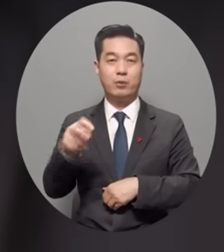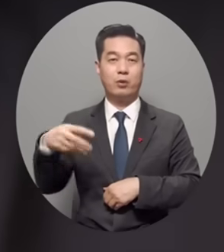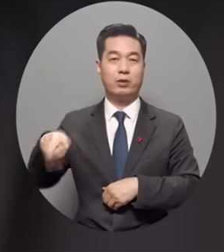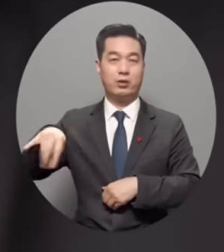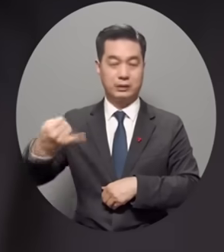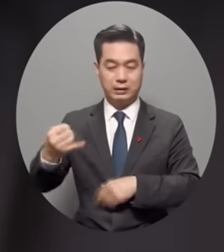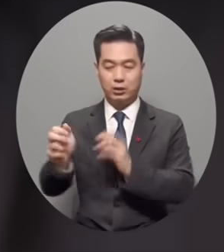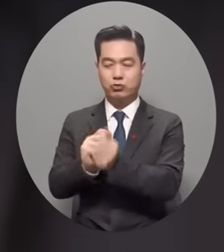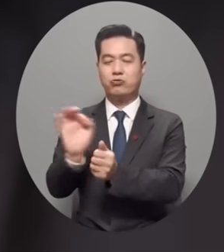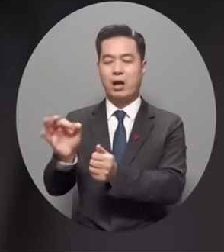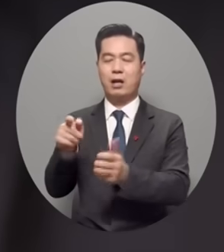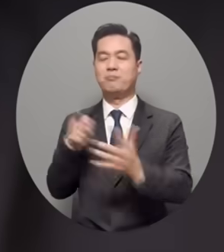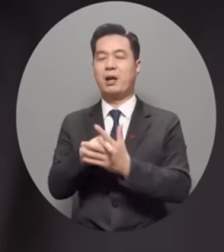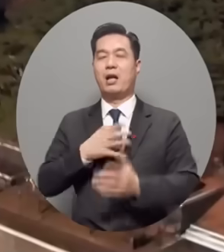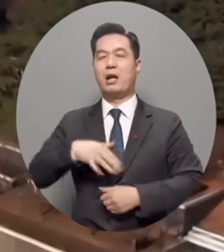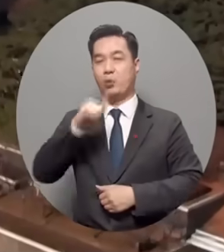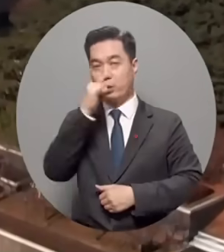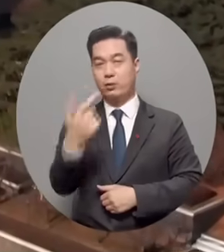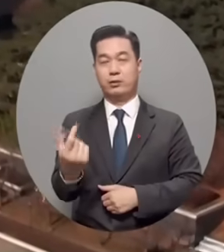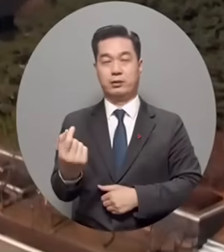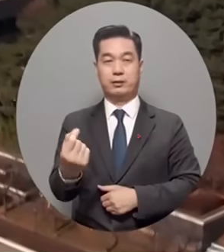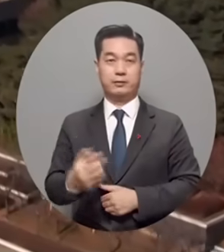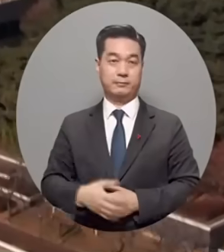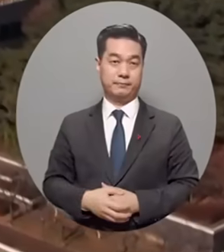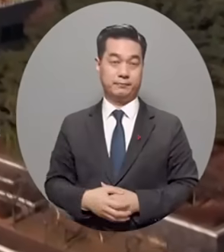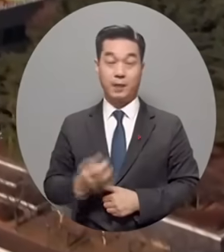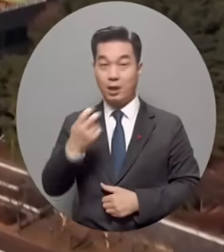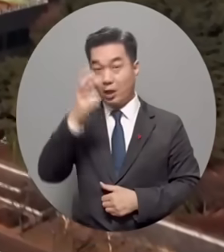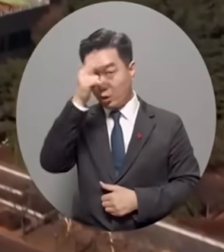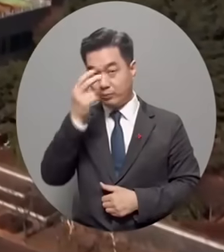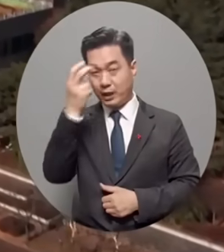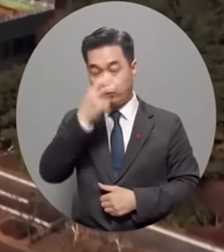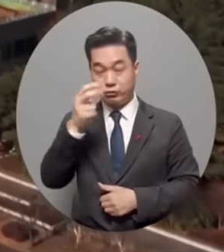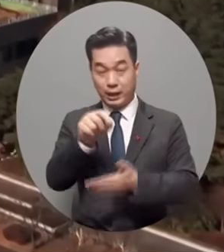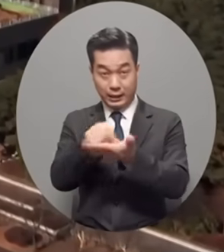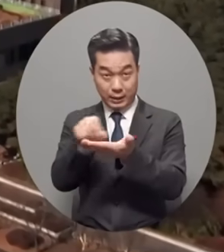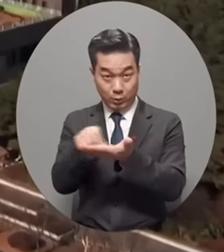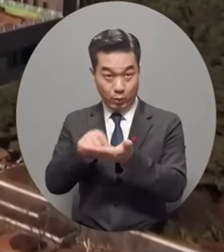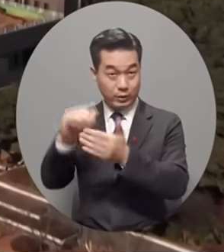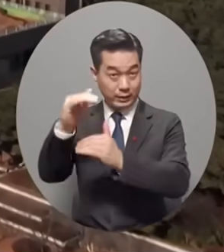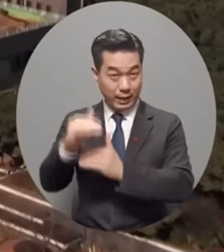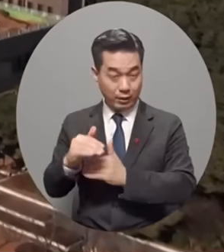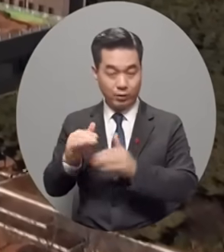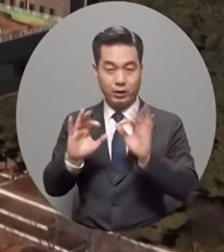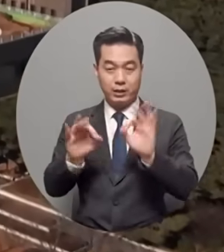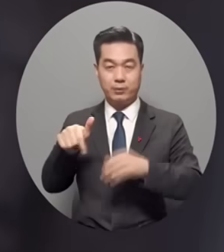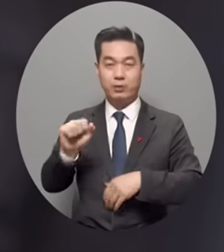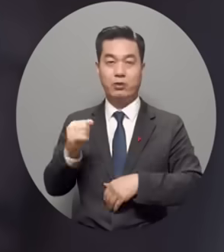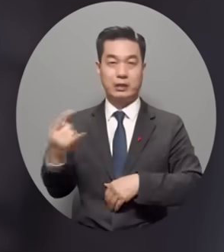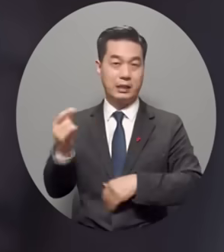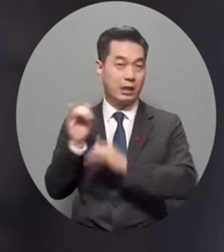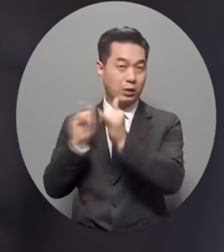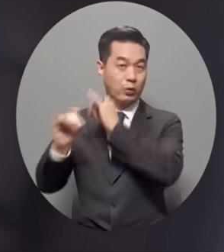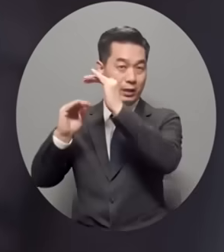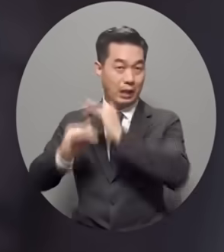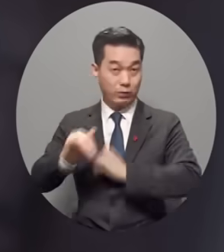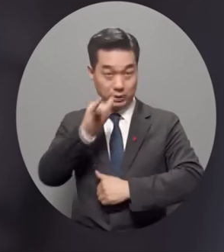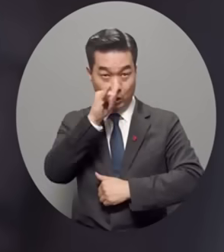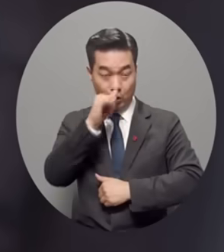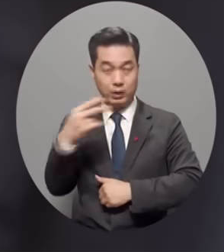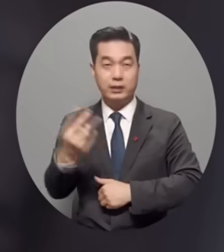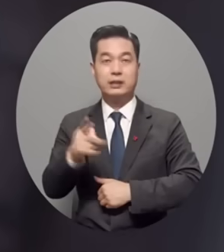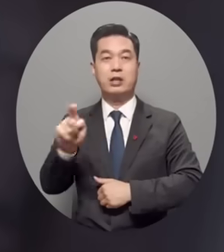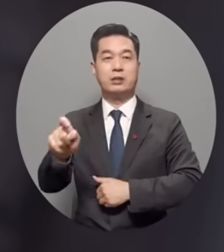알고 있었던 것으로 보입니다. 검찰 수사 기록에는 김건희 여사의 통화 내용도 등장했습니다. 2010년